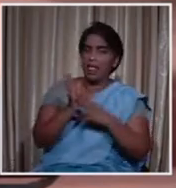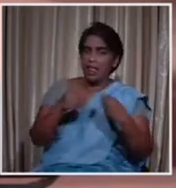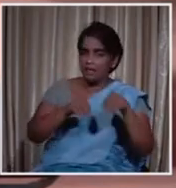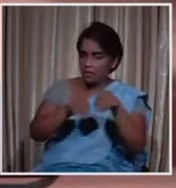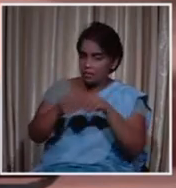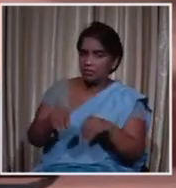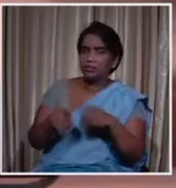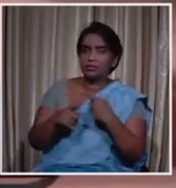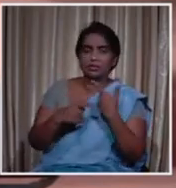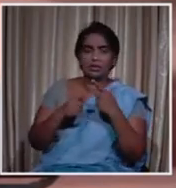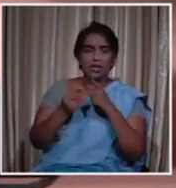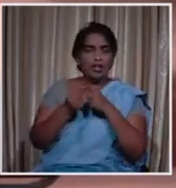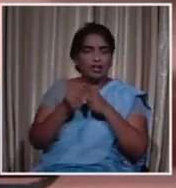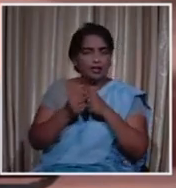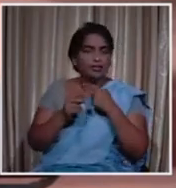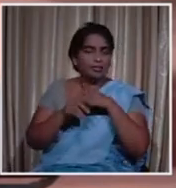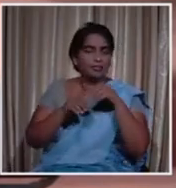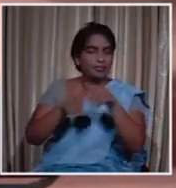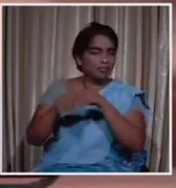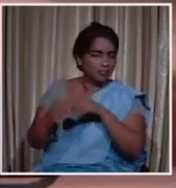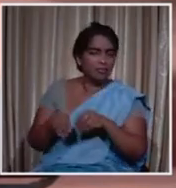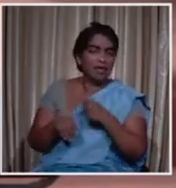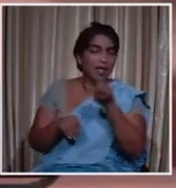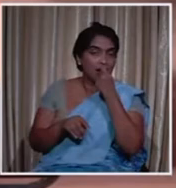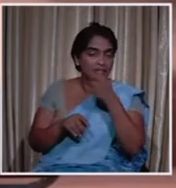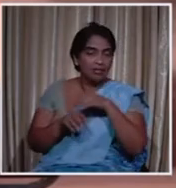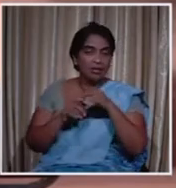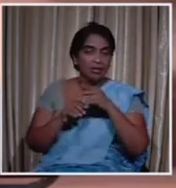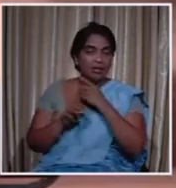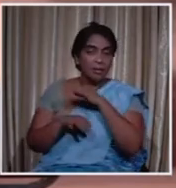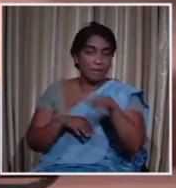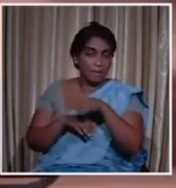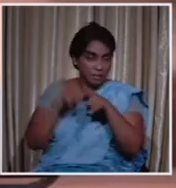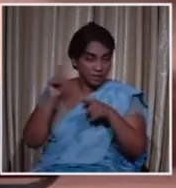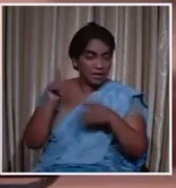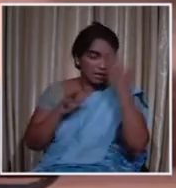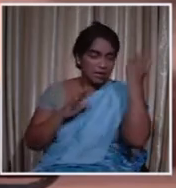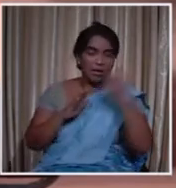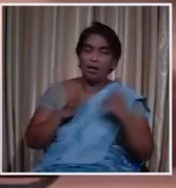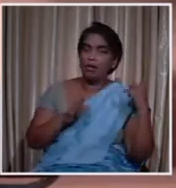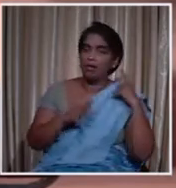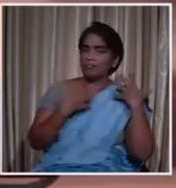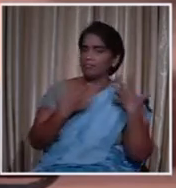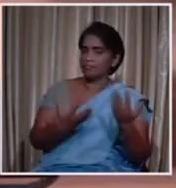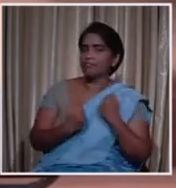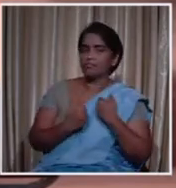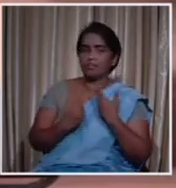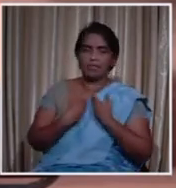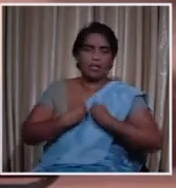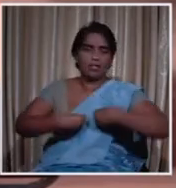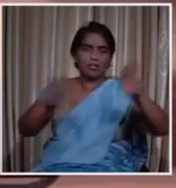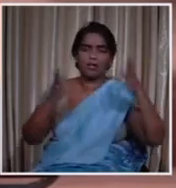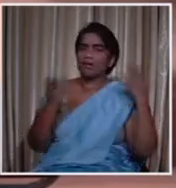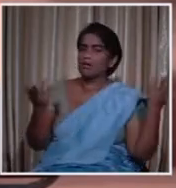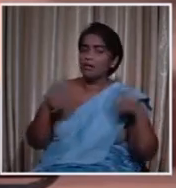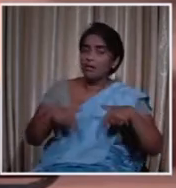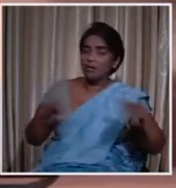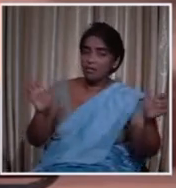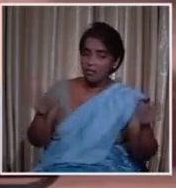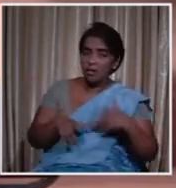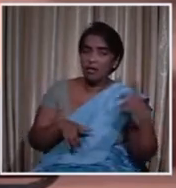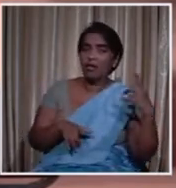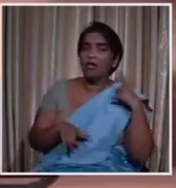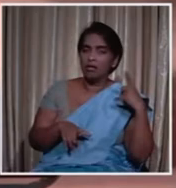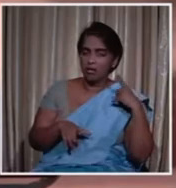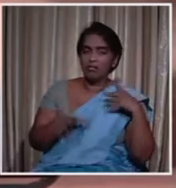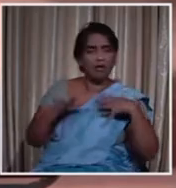பெயர் போன பலிகாமம் வடக்கினுடைய பிரதேசங்கள் இராணுவத்தினால் விடுவிக்கப்படாமல் இன்றும் அது இராணுவத்தினுடைய கைவசம்